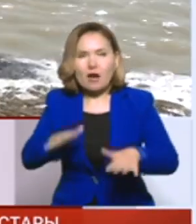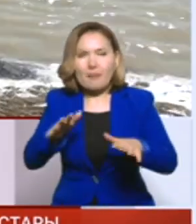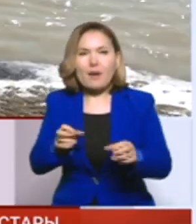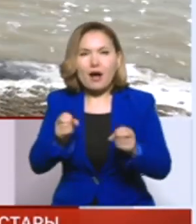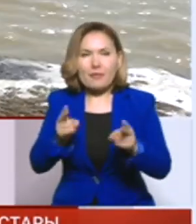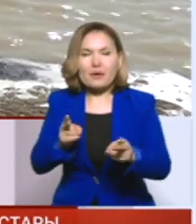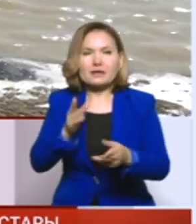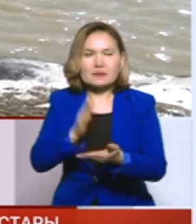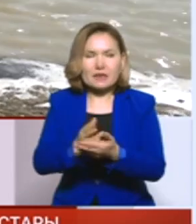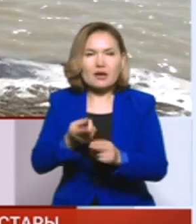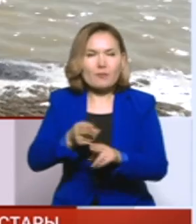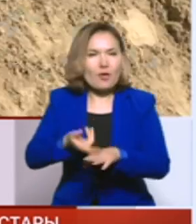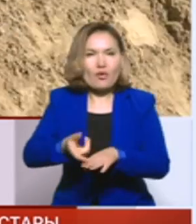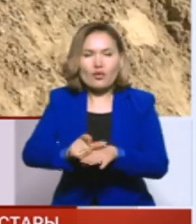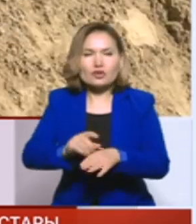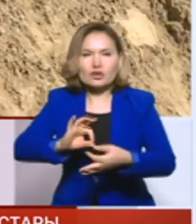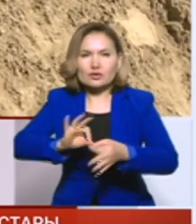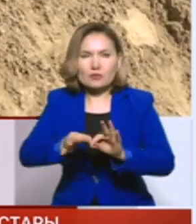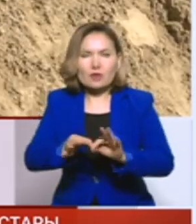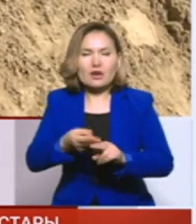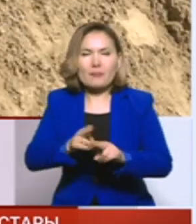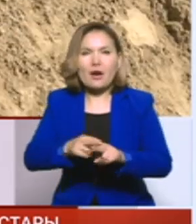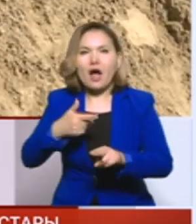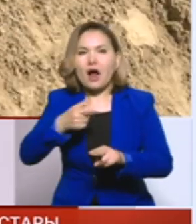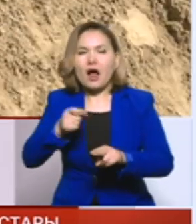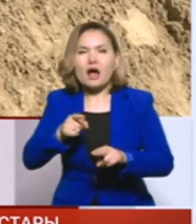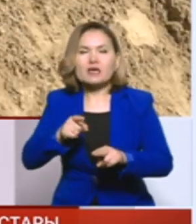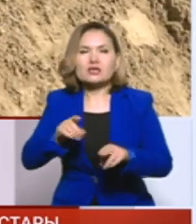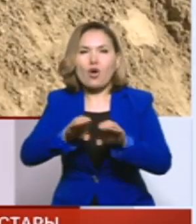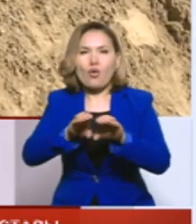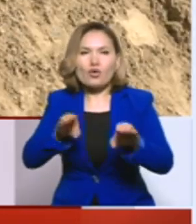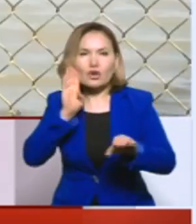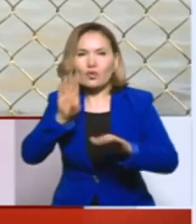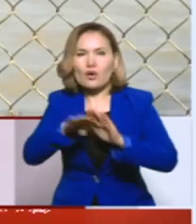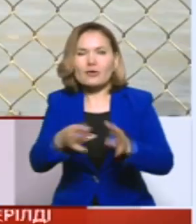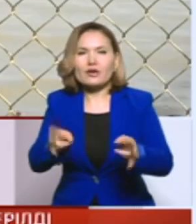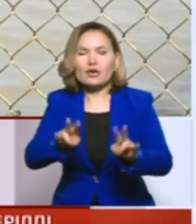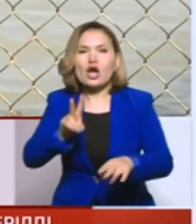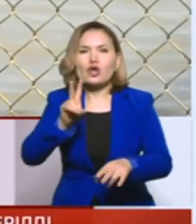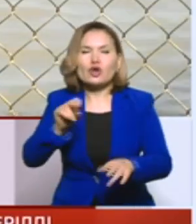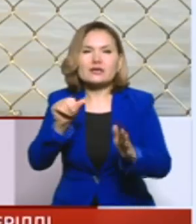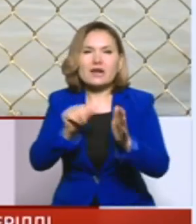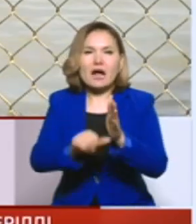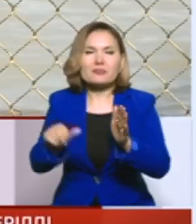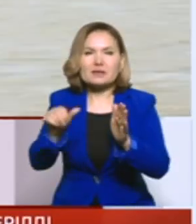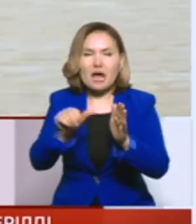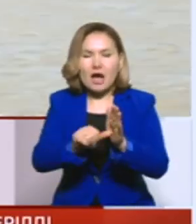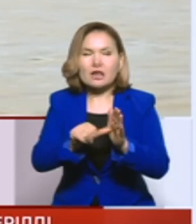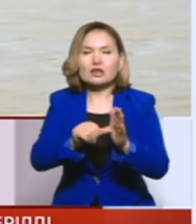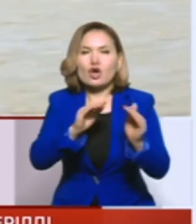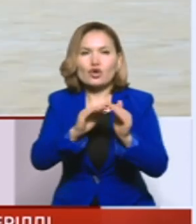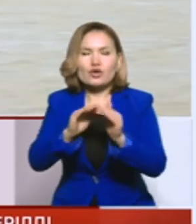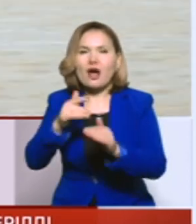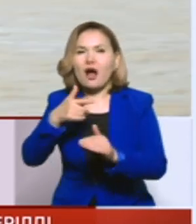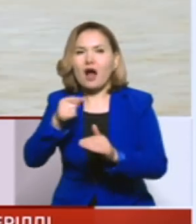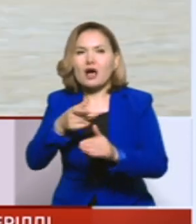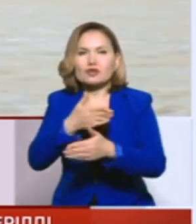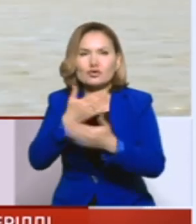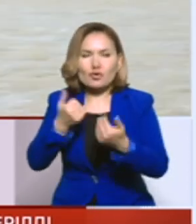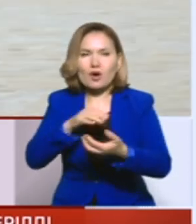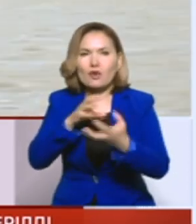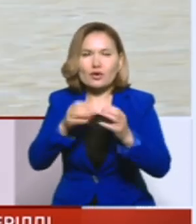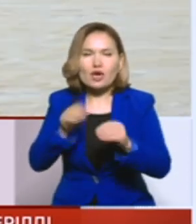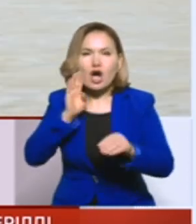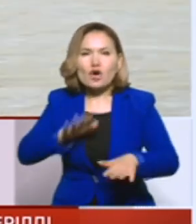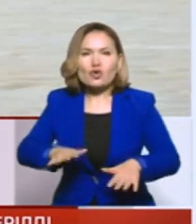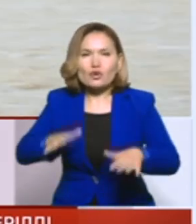де бар, жағдай әлі күрделі. Газ қондырғысын су шайып кетіп, 276 тұрғын үй көгілдір отынсыз қалған. Өзен жағалауынан